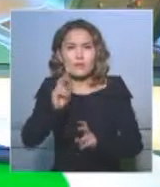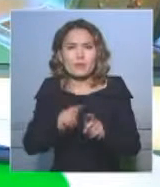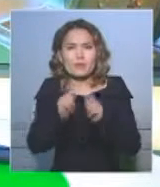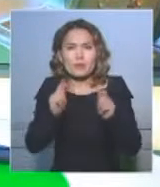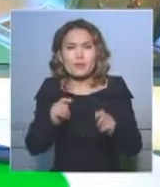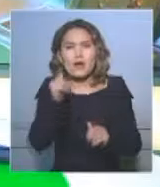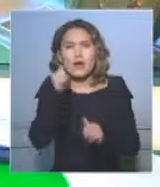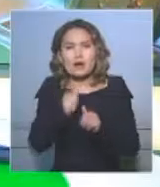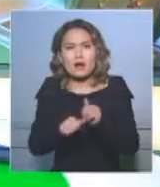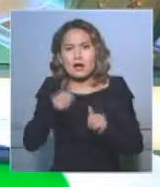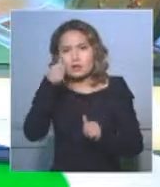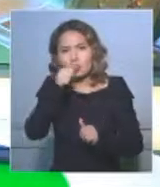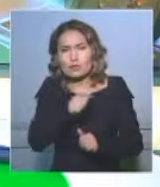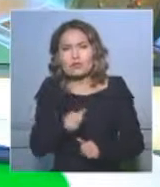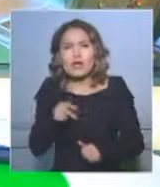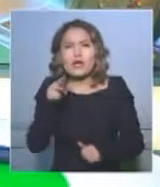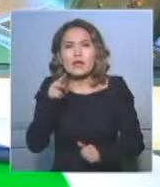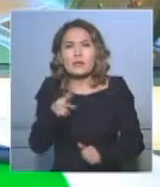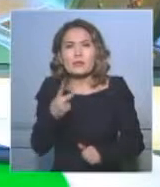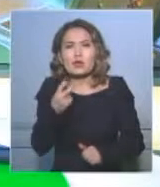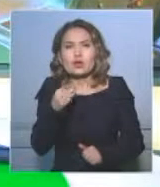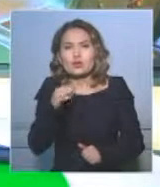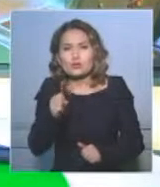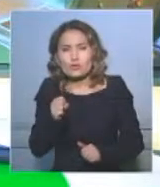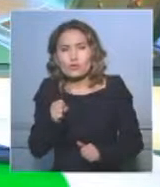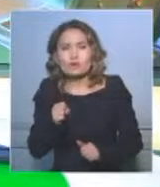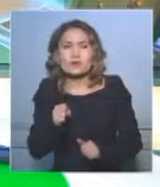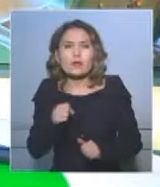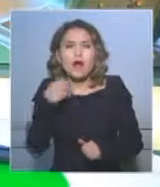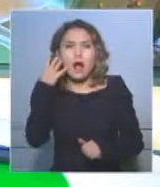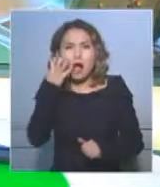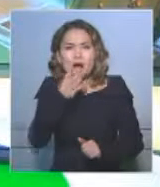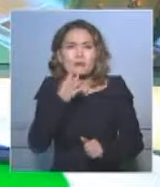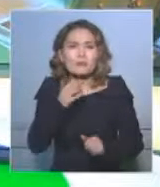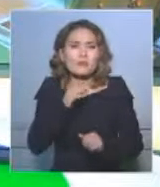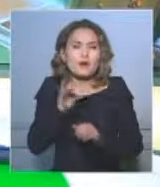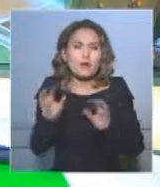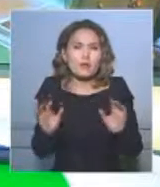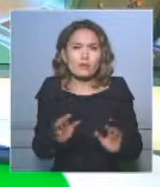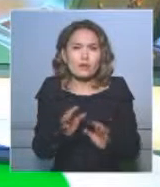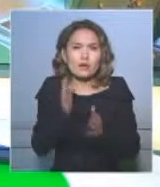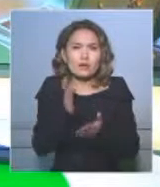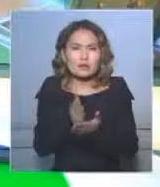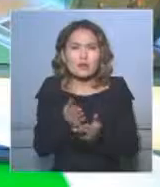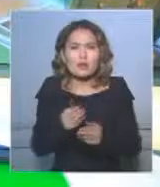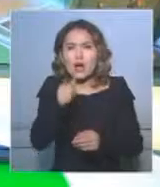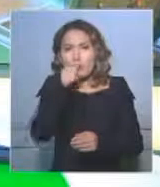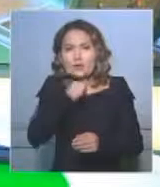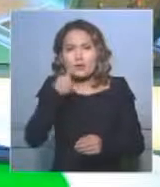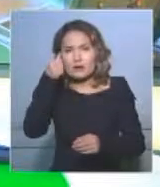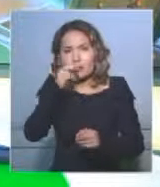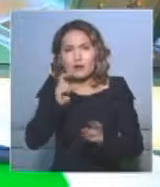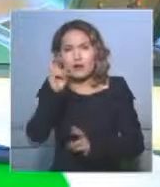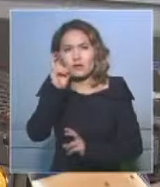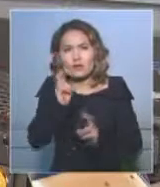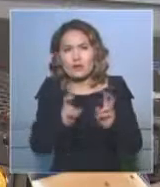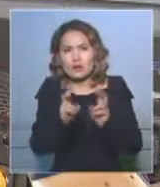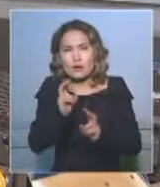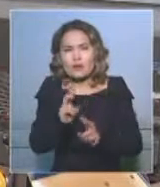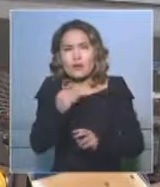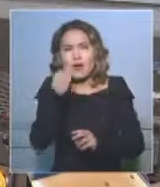жылына 2200 тонна көкөніс сақтау қоймасы болған кәсіпорынға былтыр өнім өңдейтін австриялық және голландиялық